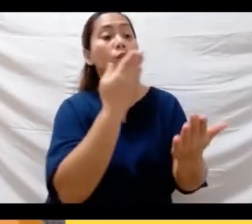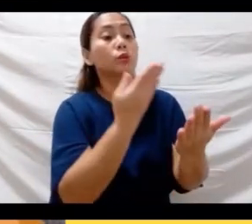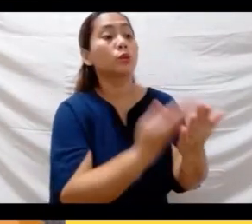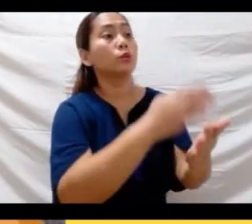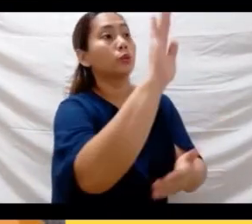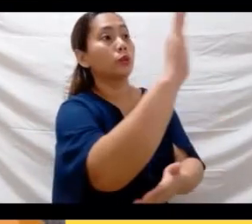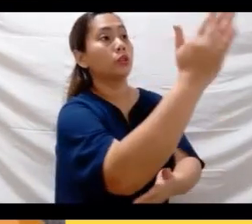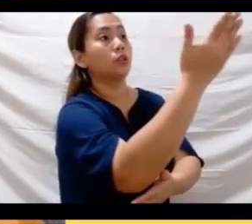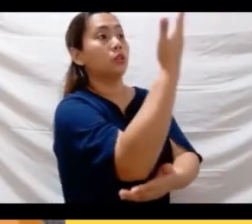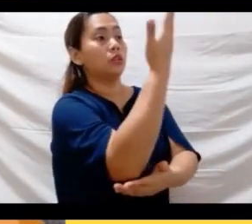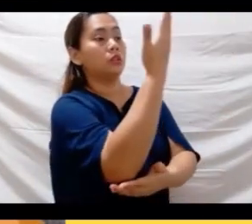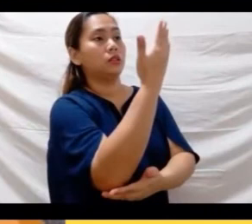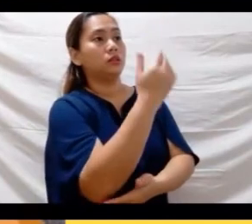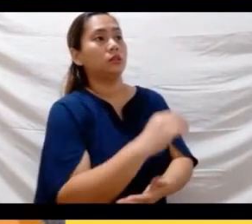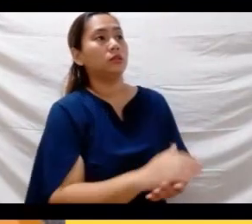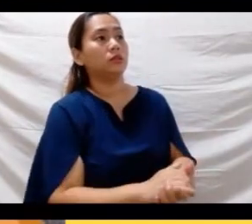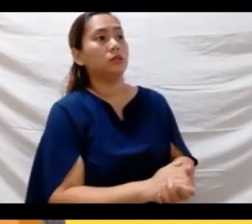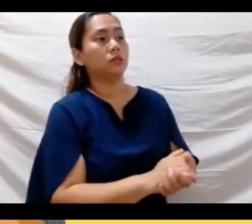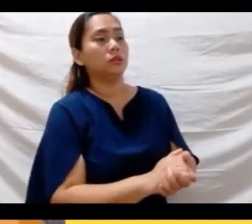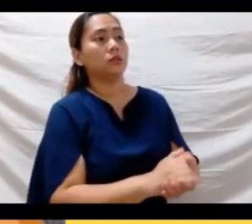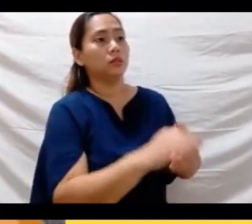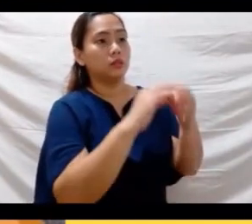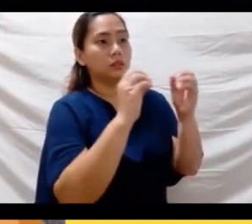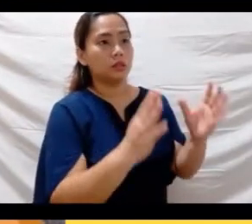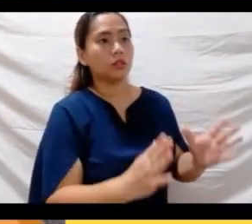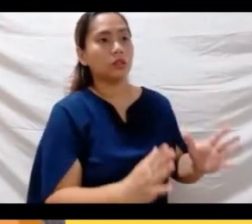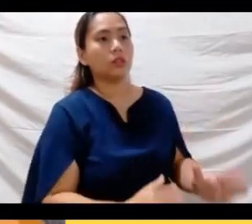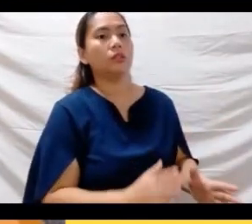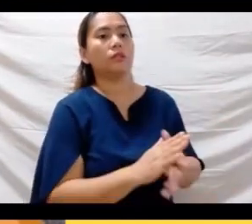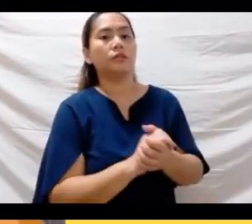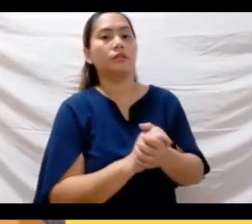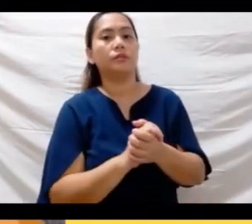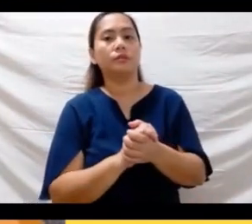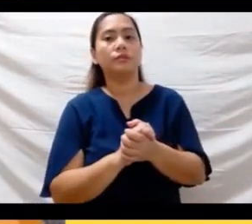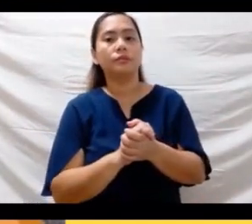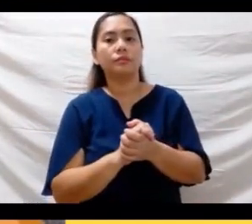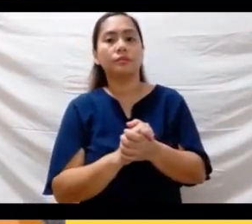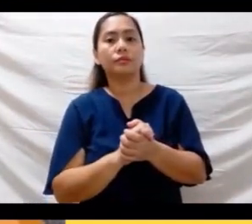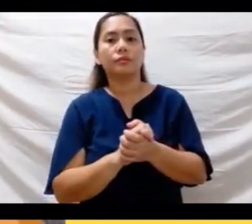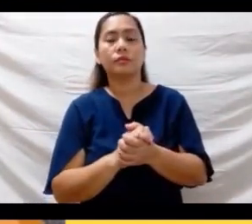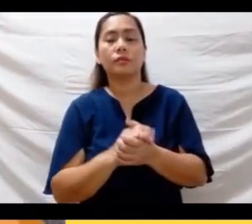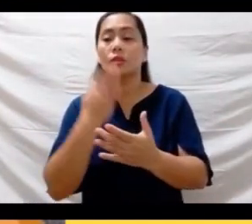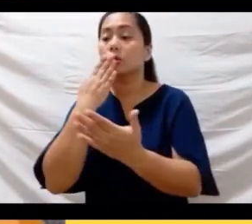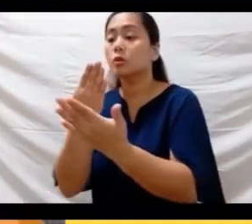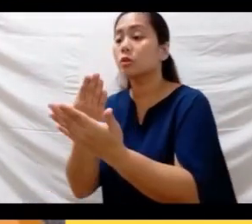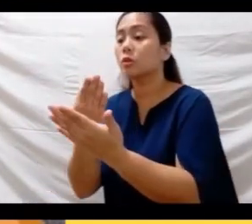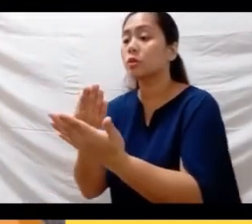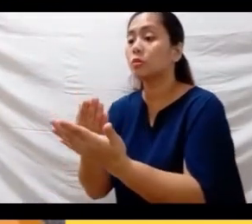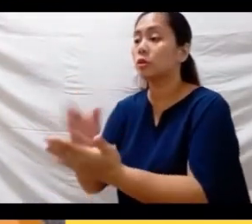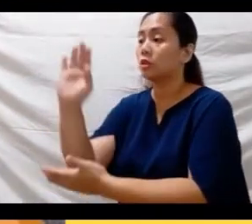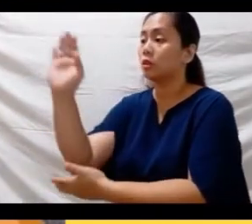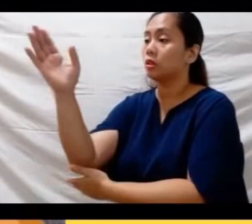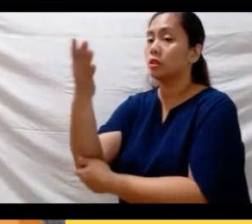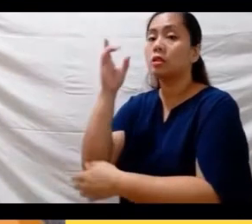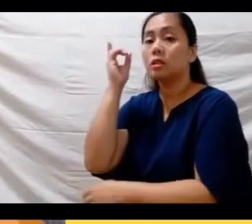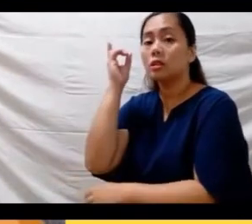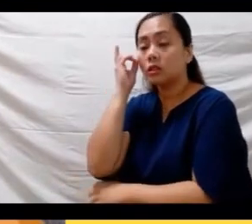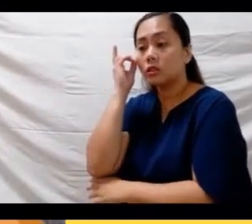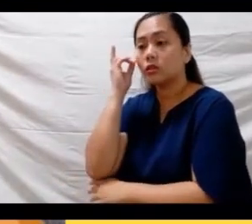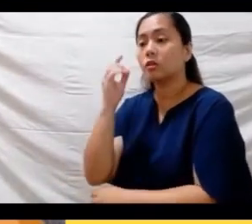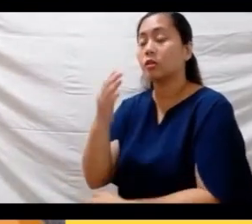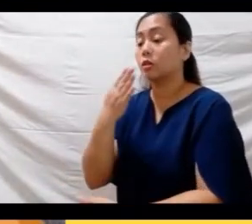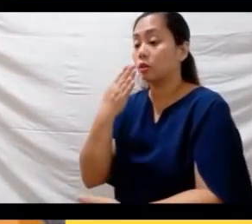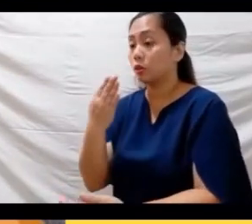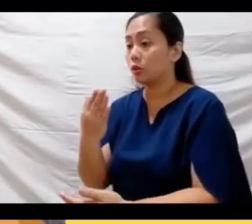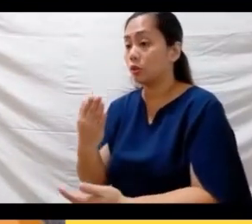po, ang pati ni Dino sa kanyang guro. Magandang umaga rin, Dino. Mabuti't pumasok